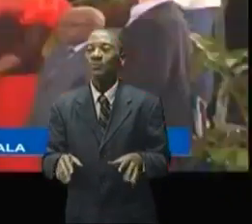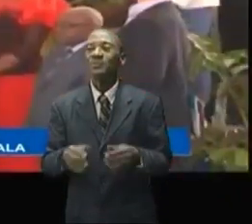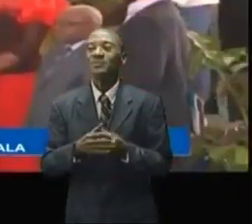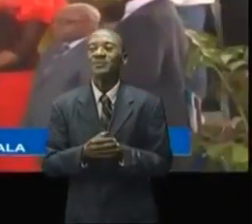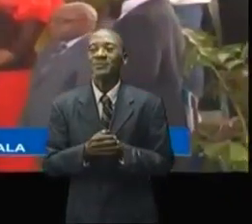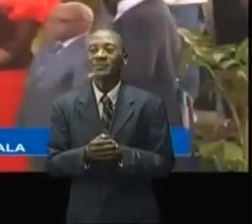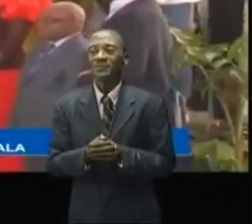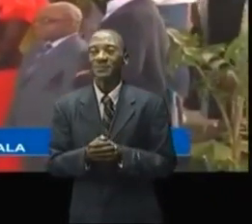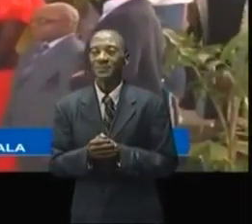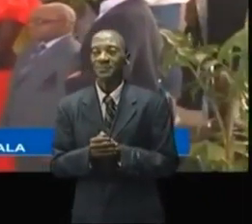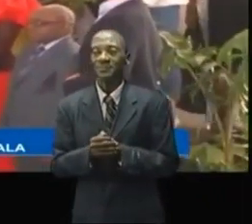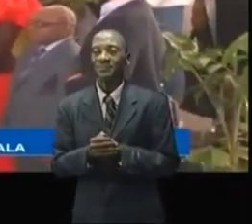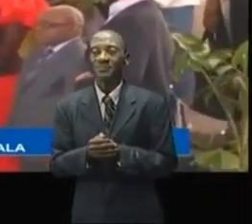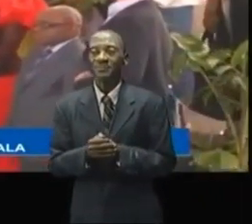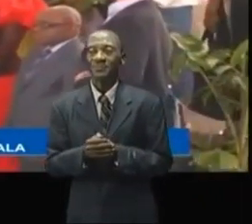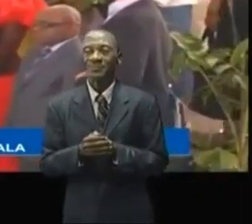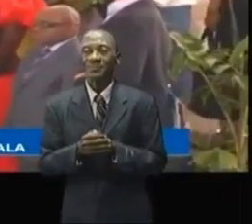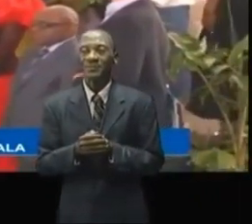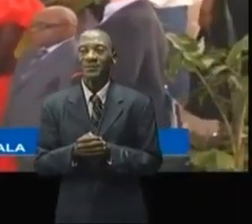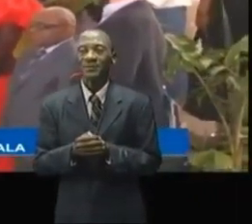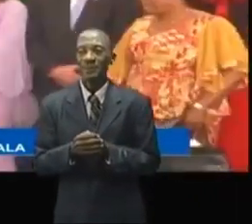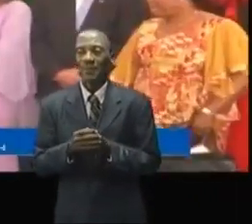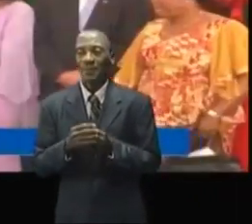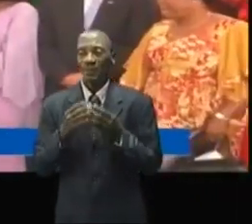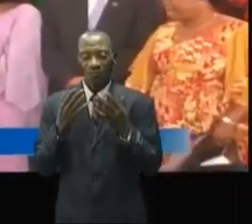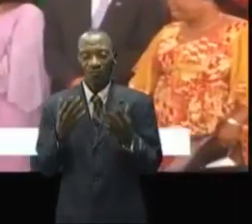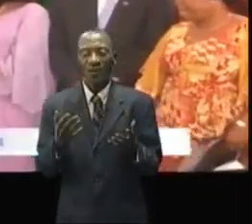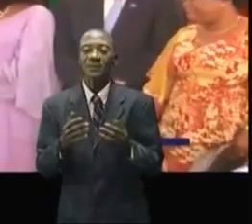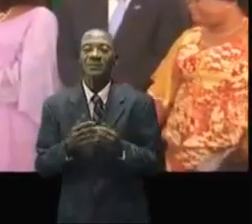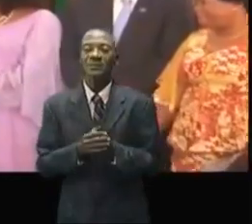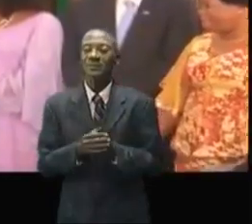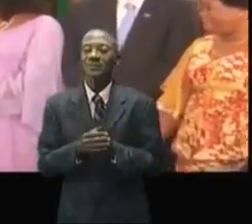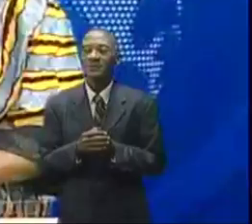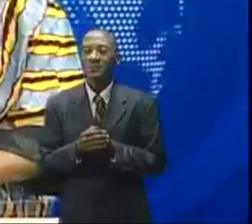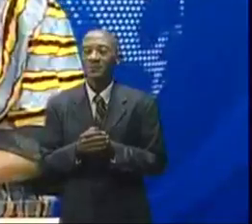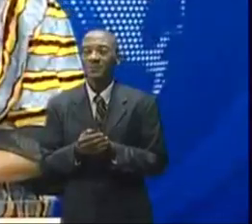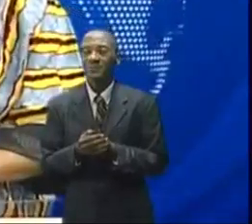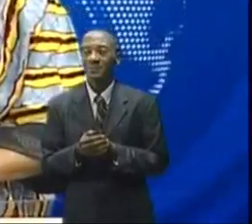d'un mécanisme de lutte contre les violences sexuelles dans les zones des conflits.